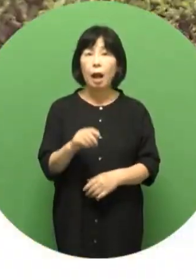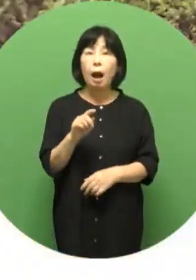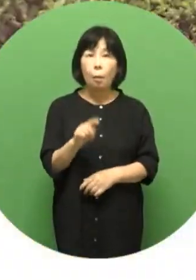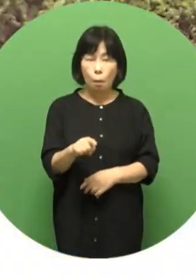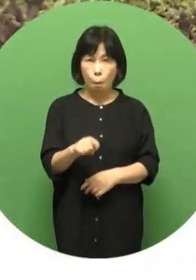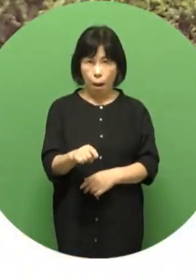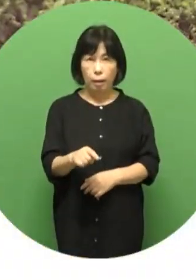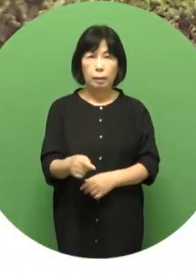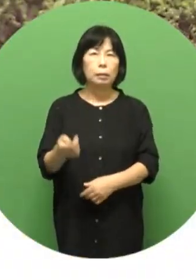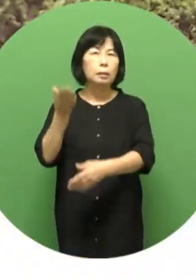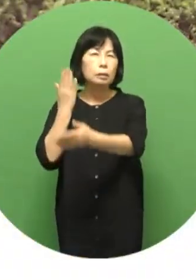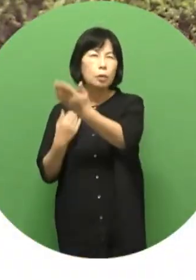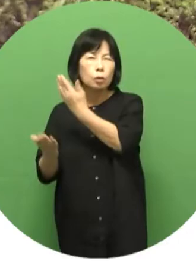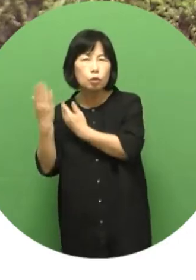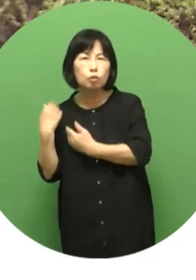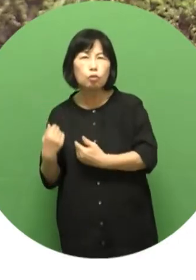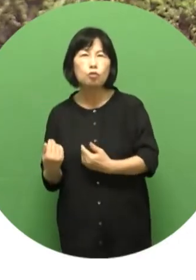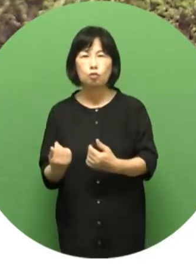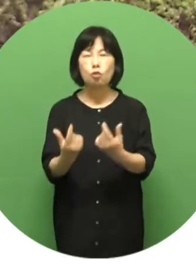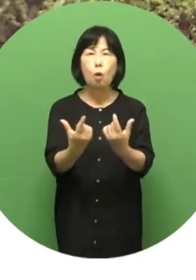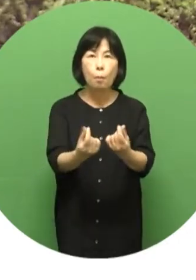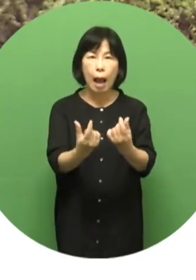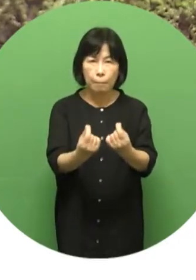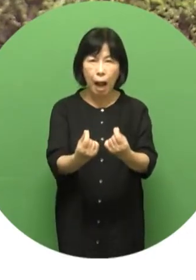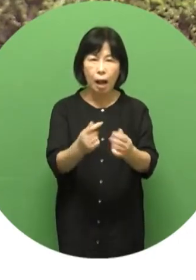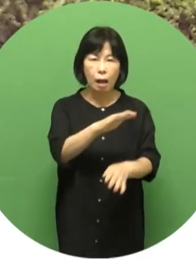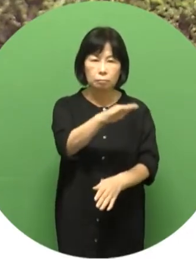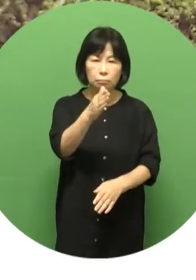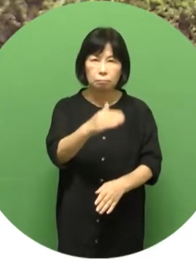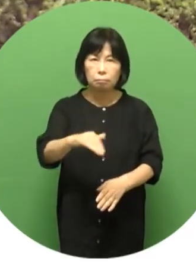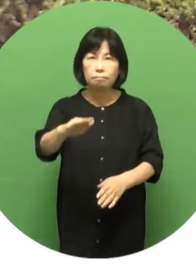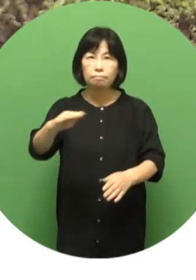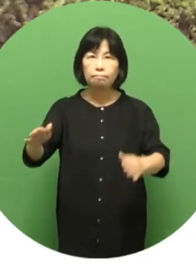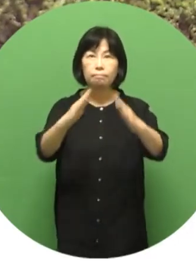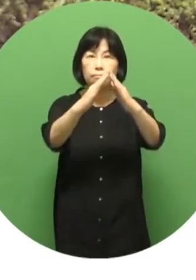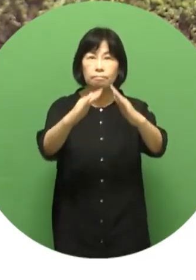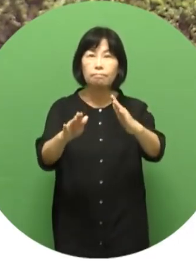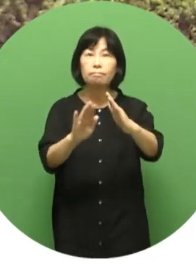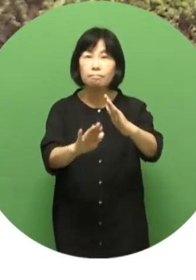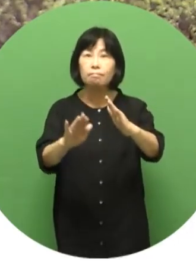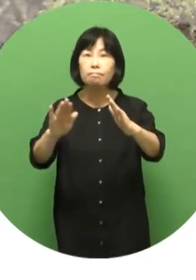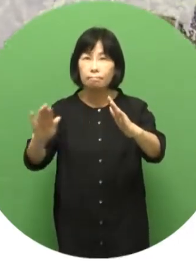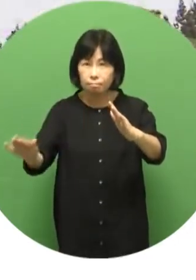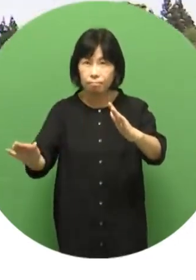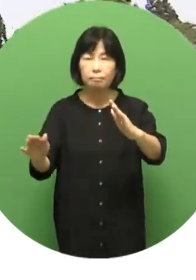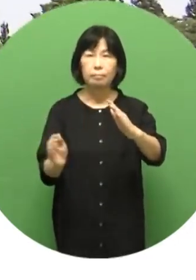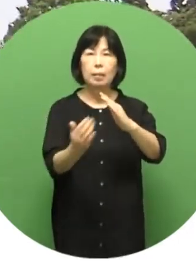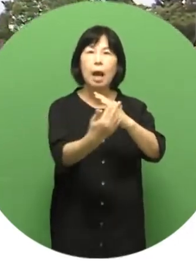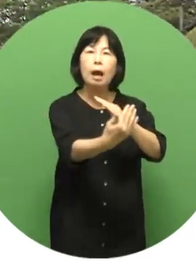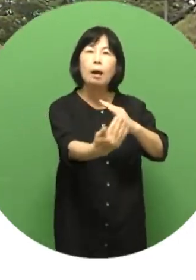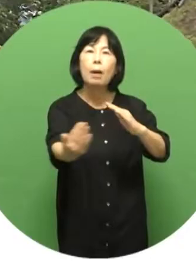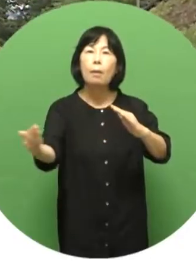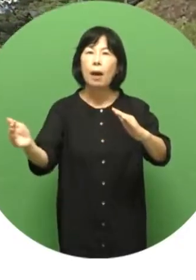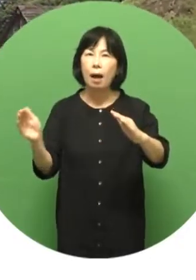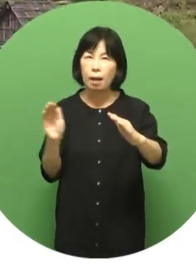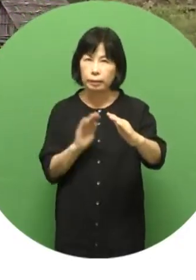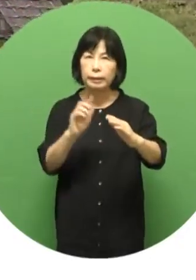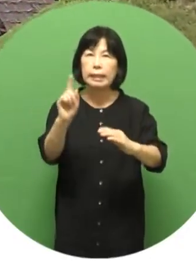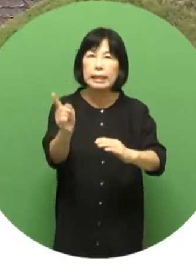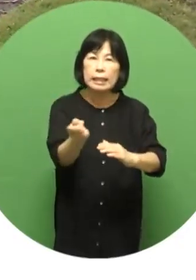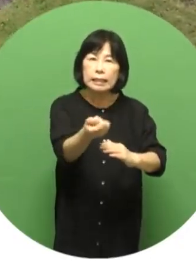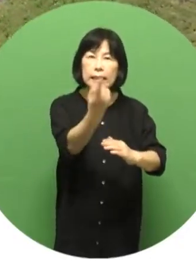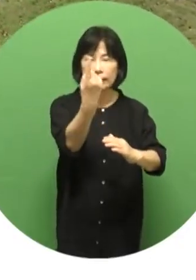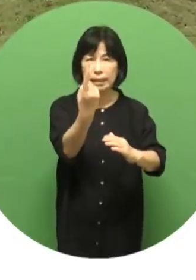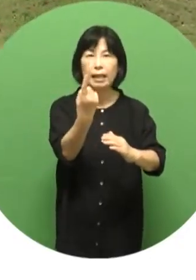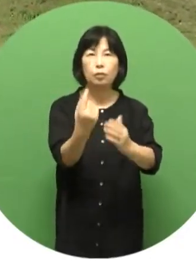御所の遺跡は遺跡そのものがそのまま保存されているだけではなく、今も遺跡の周りに豊かな自然